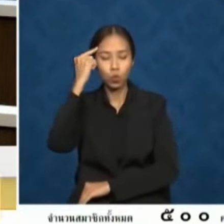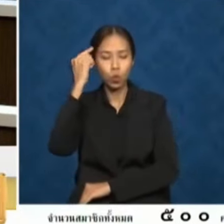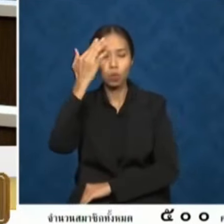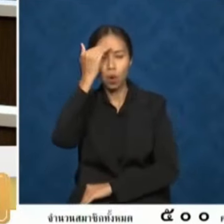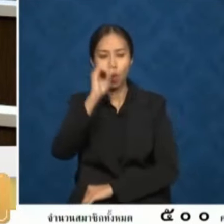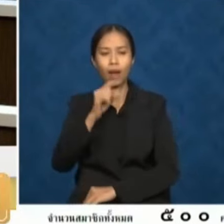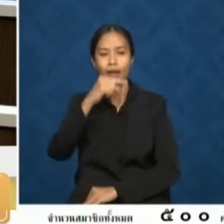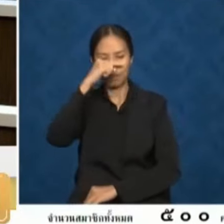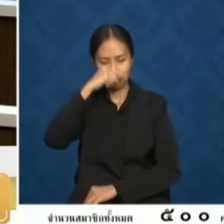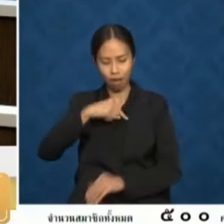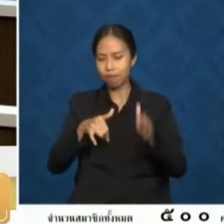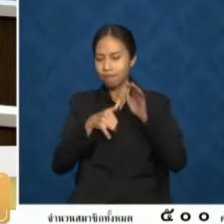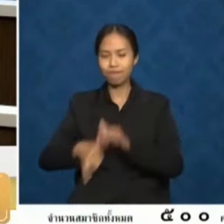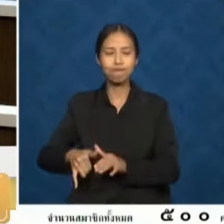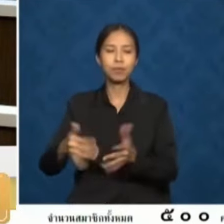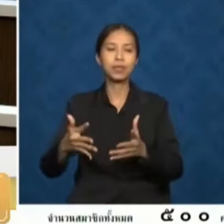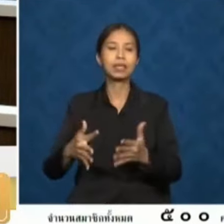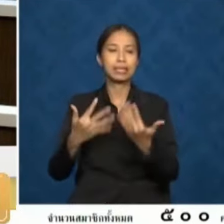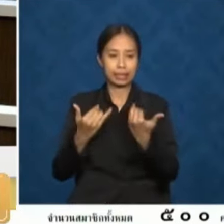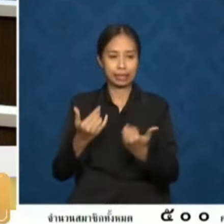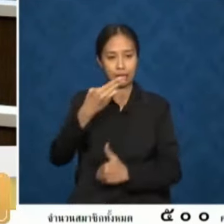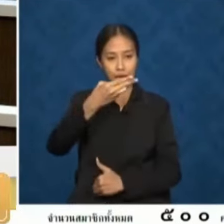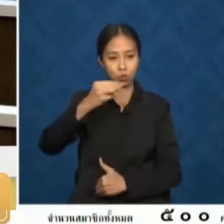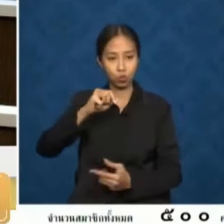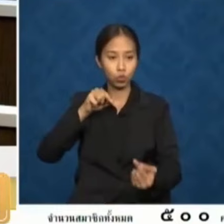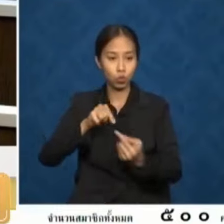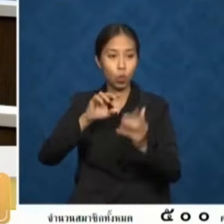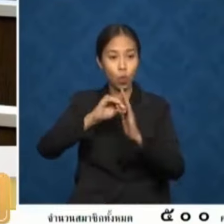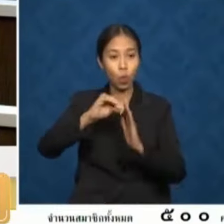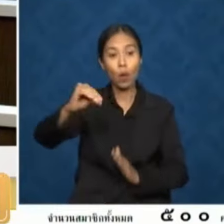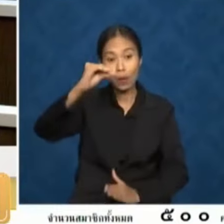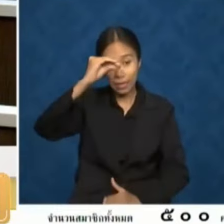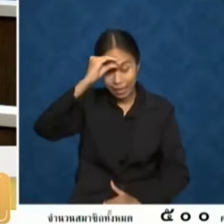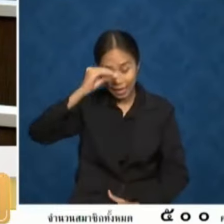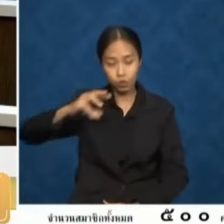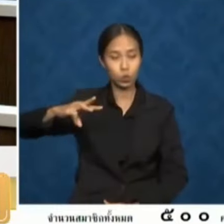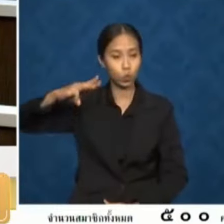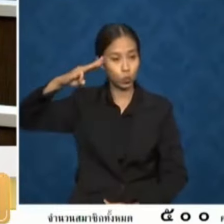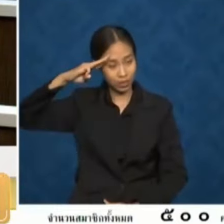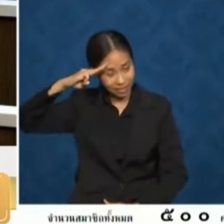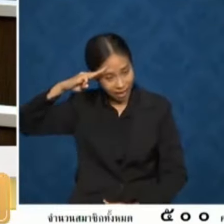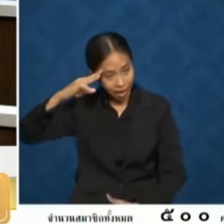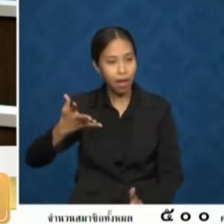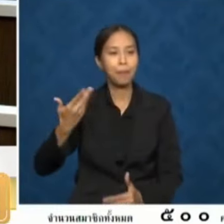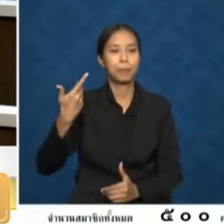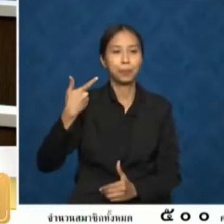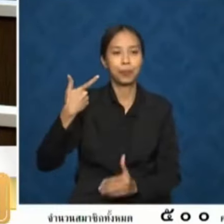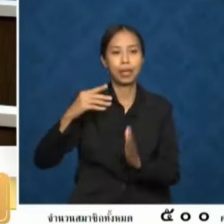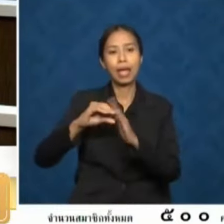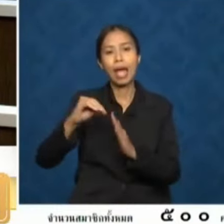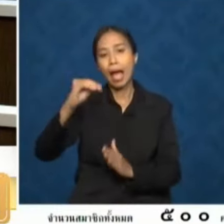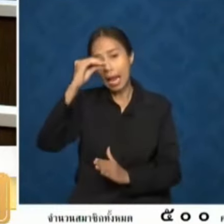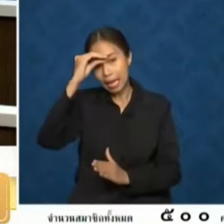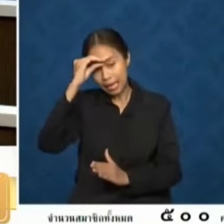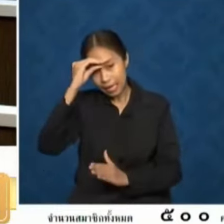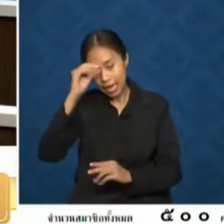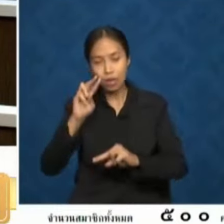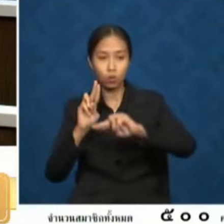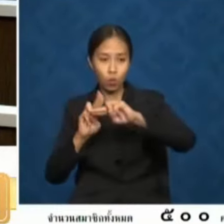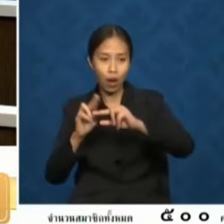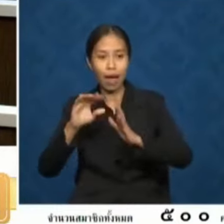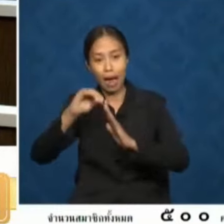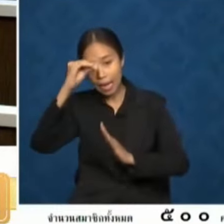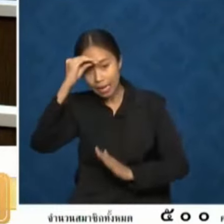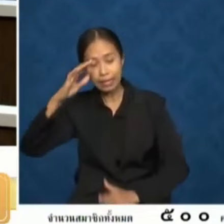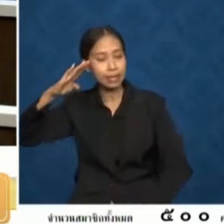นั้นหลักสูตรลูกเสือเนตรนารียุวกาชาตินักศึกษาวิชาทหาร หลักสูตรกิจกรรมต่างๆนี้จึงเป็นหลักสูตรสำคัญที่สร้